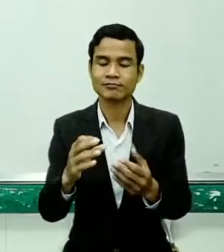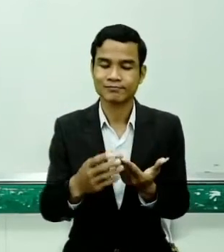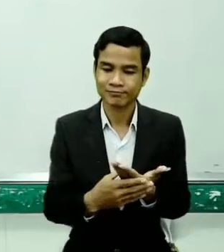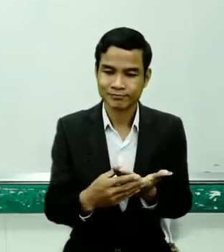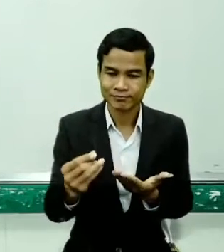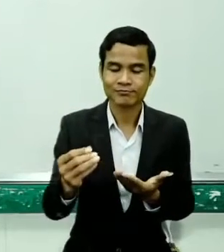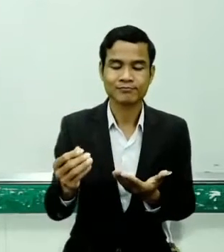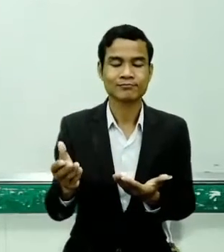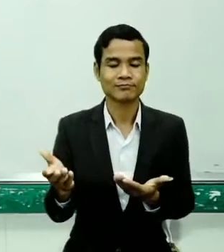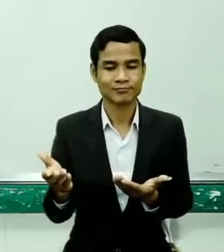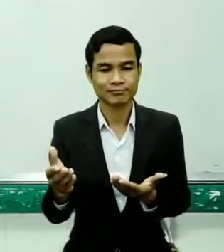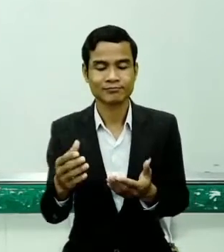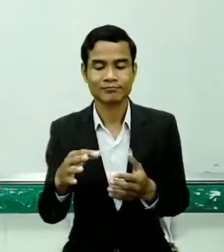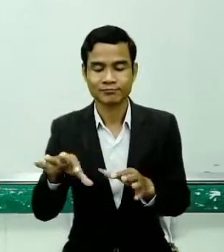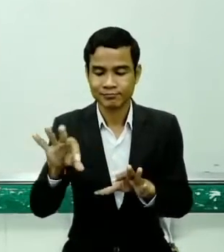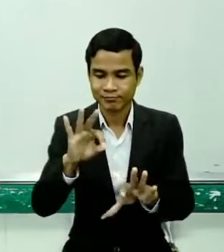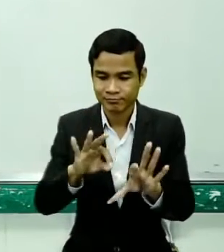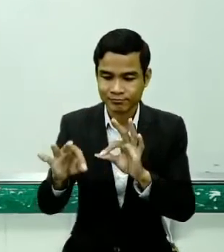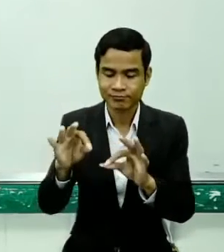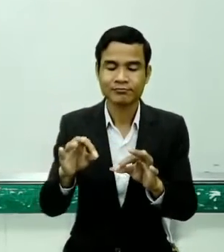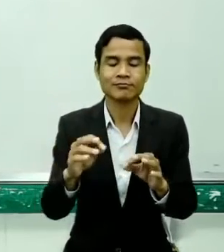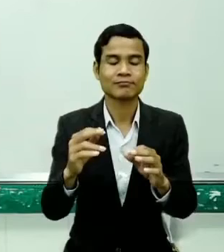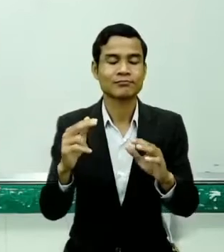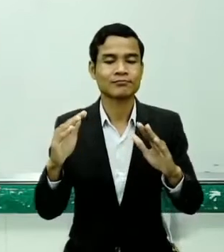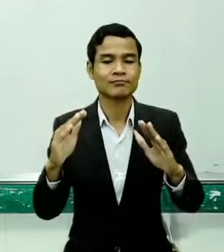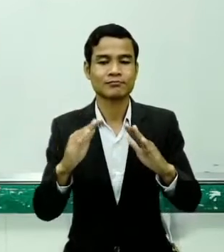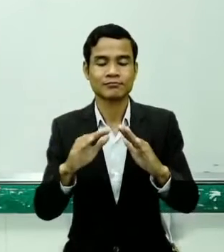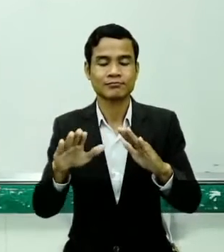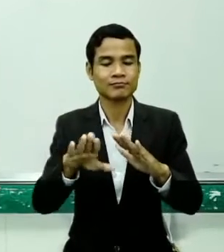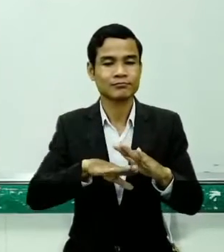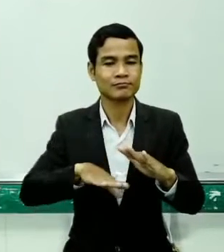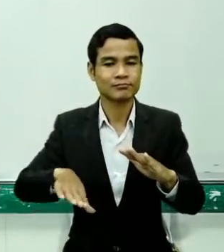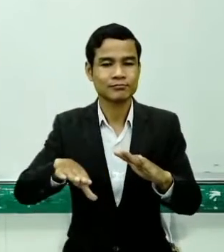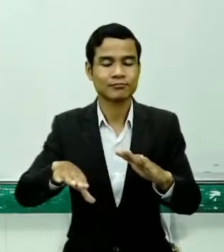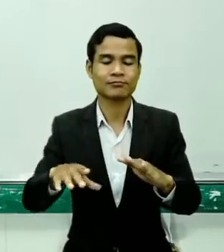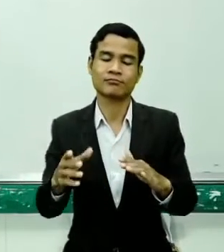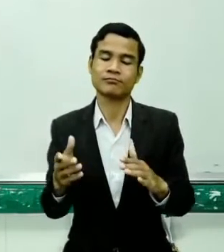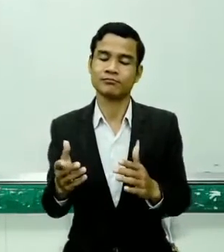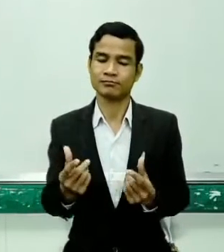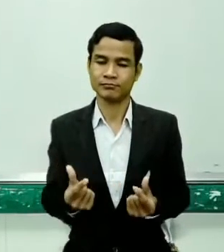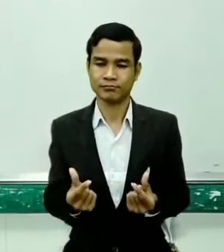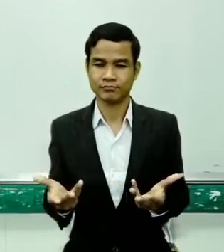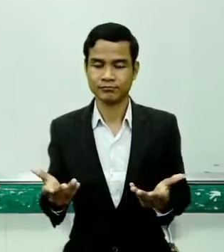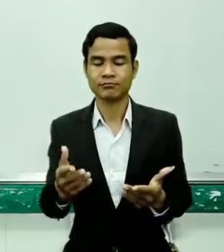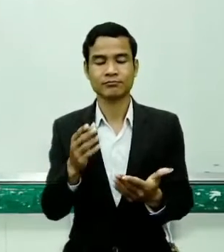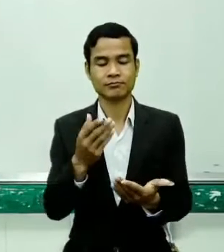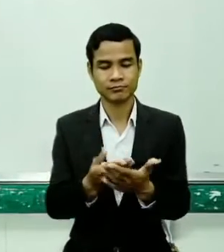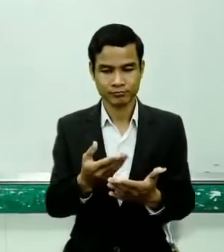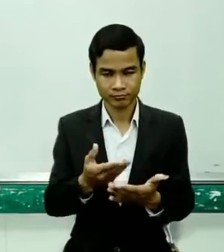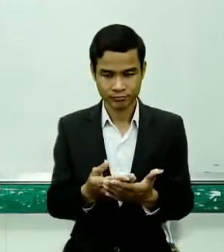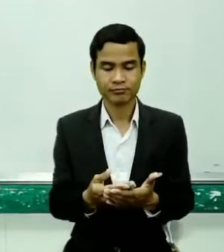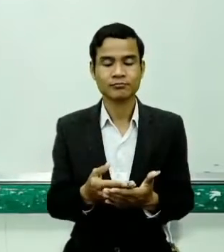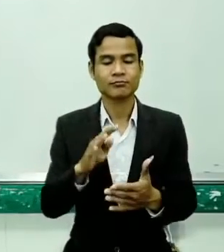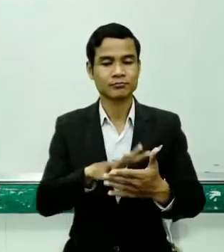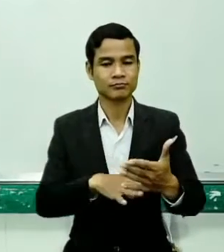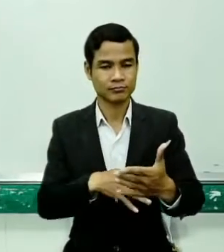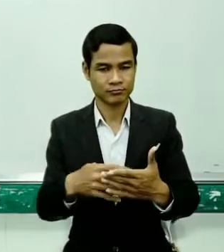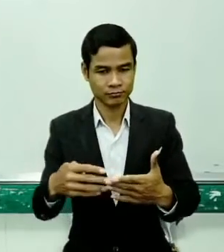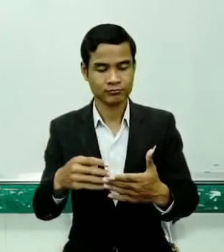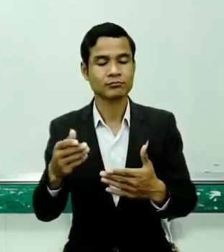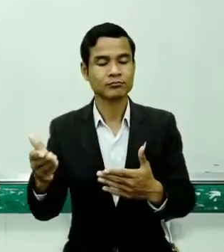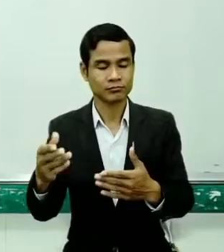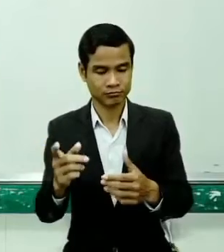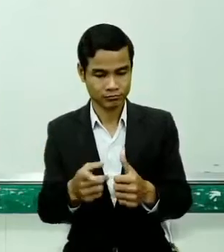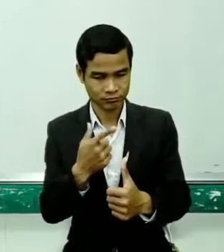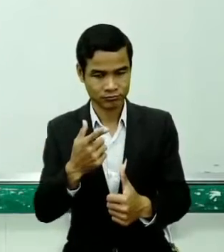có xâm ra để nơi không tí thư liếc. Chà, đủ chân ấy dương trơ đã chú mùi ai phản cả nút